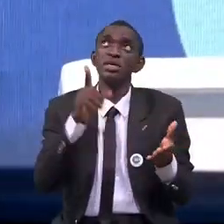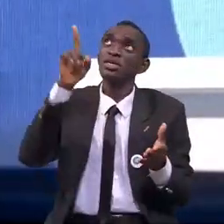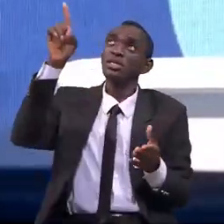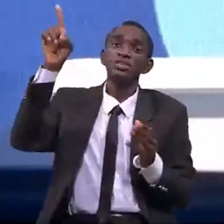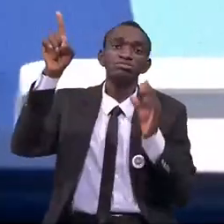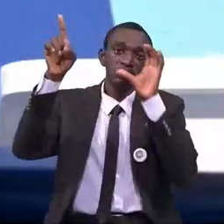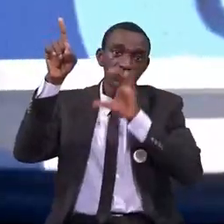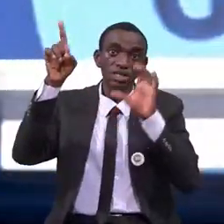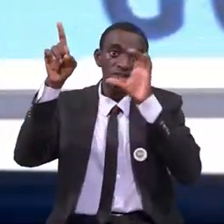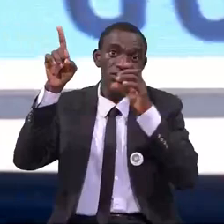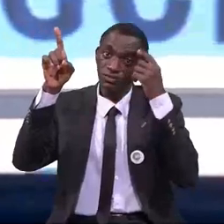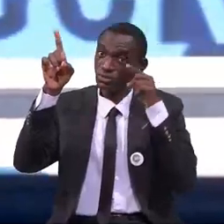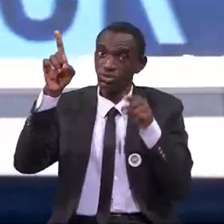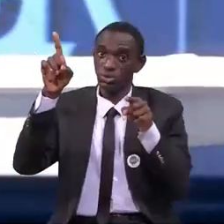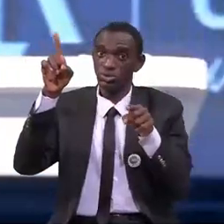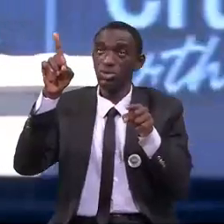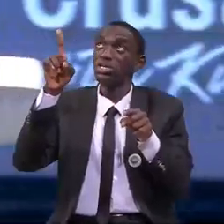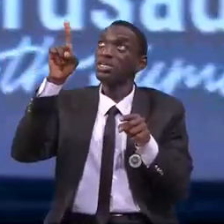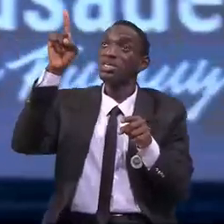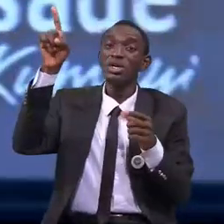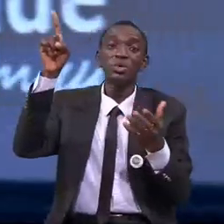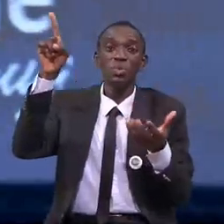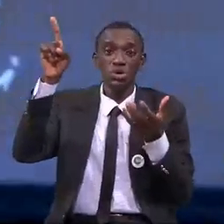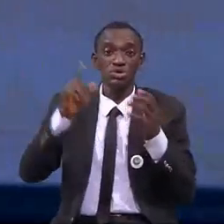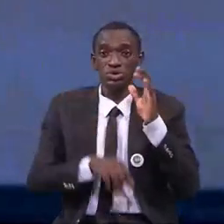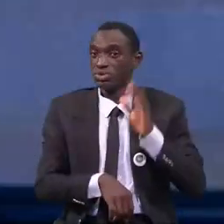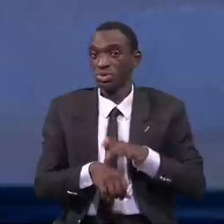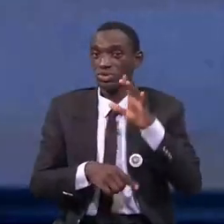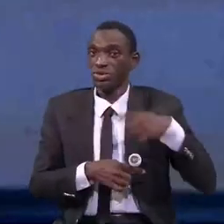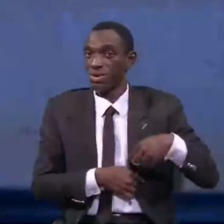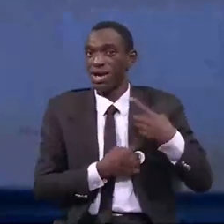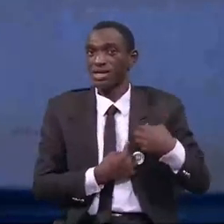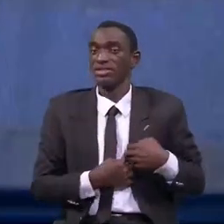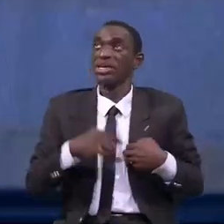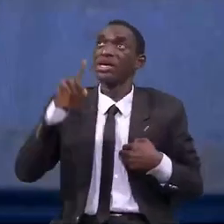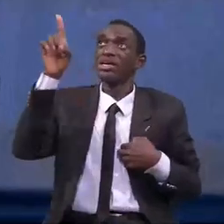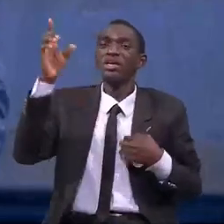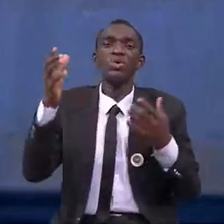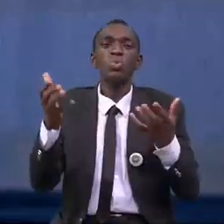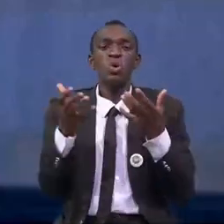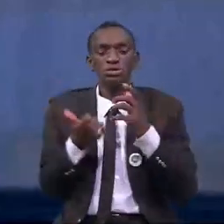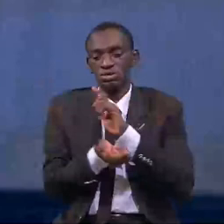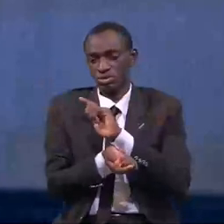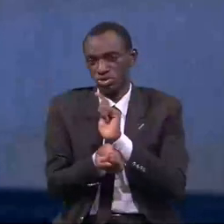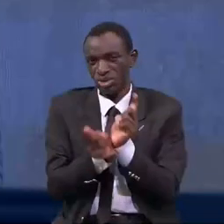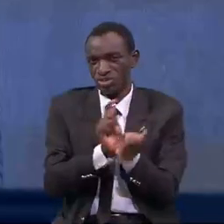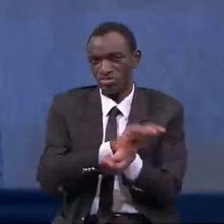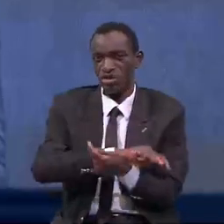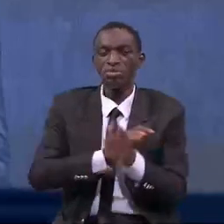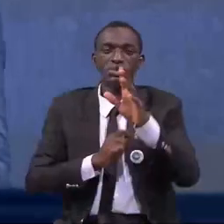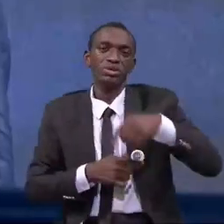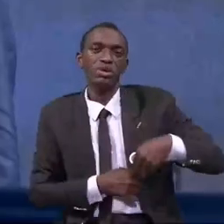Seigneur vous cherche il veut toucher votre cœur il veut transformer votre